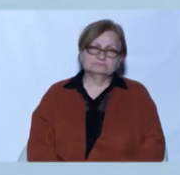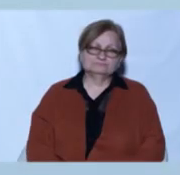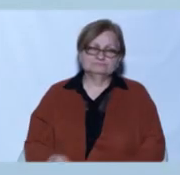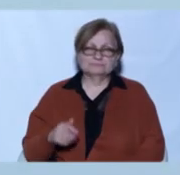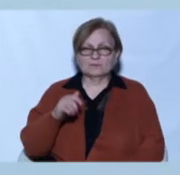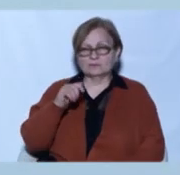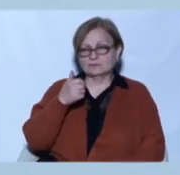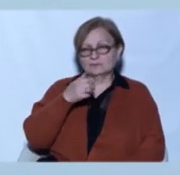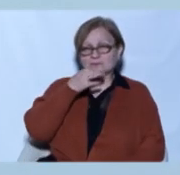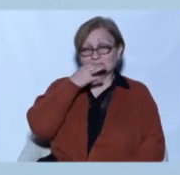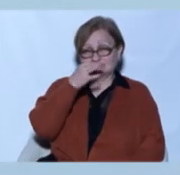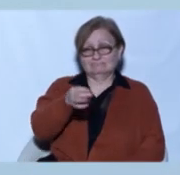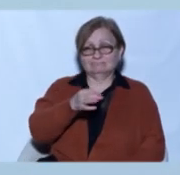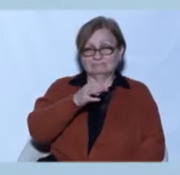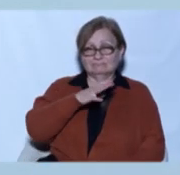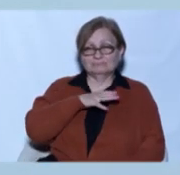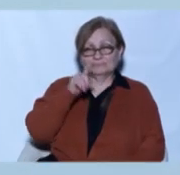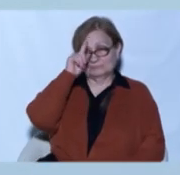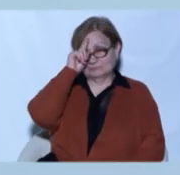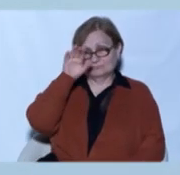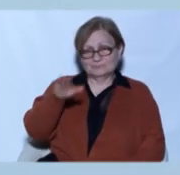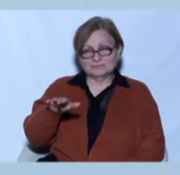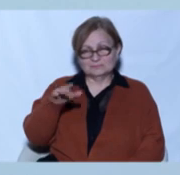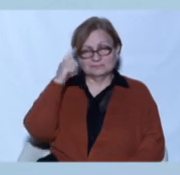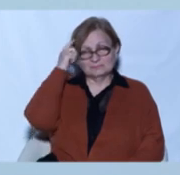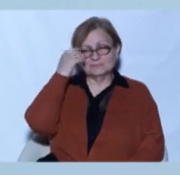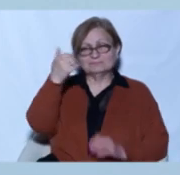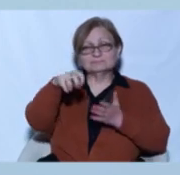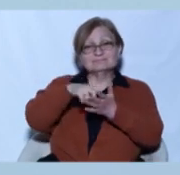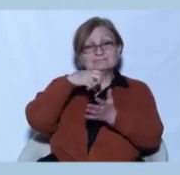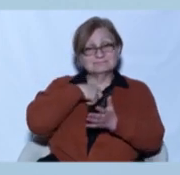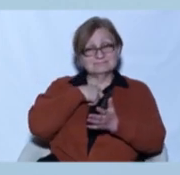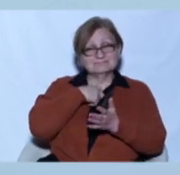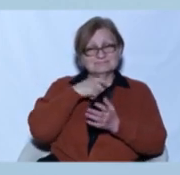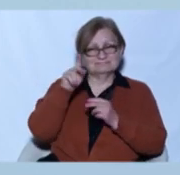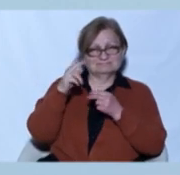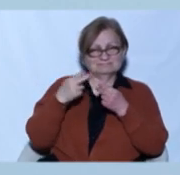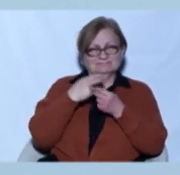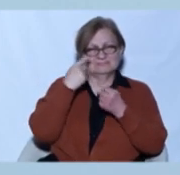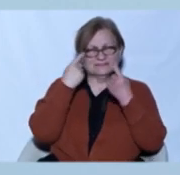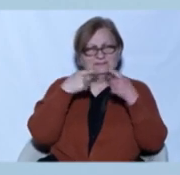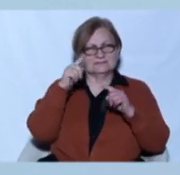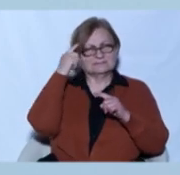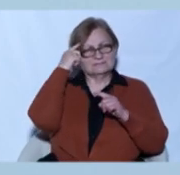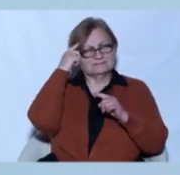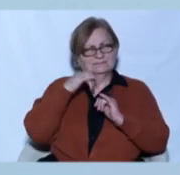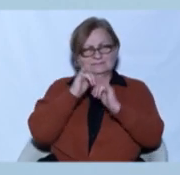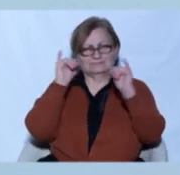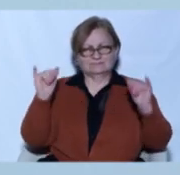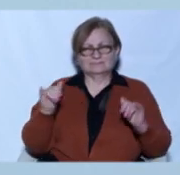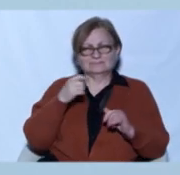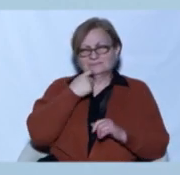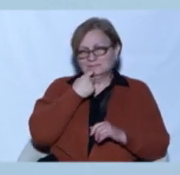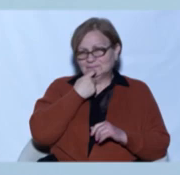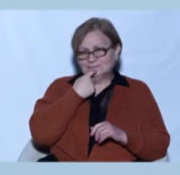გითხარით, თეჯის ფიქრმა, მისმა მიღებულმა წერილმა, მე სხვა ფიქრისკენ